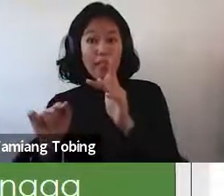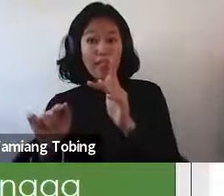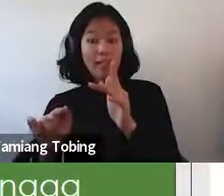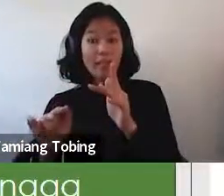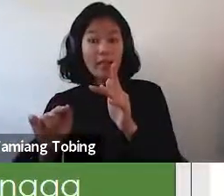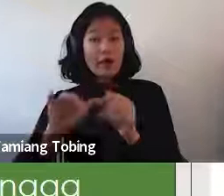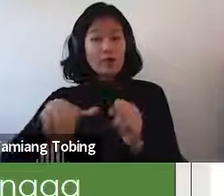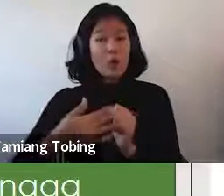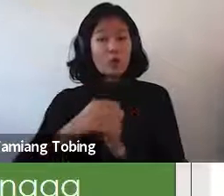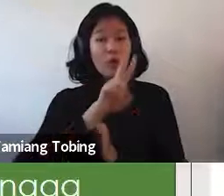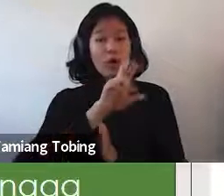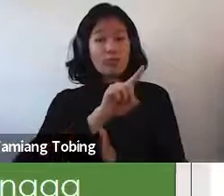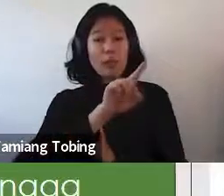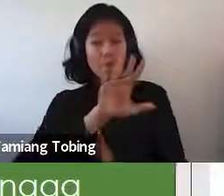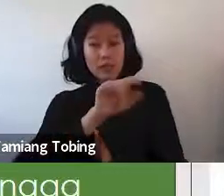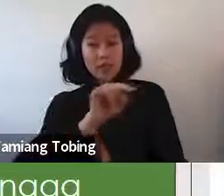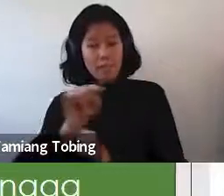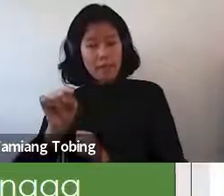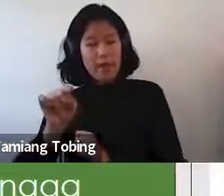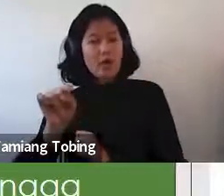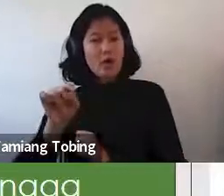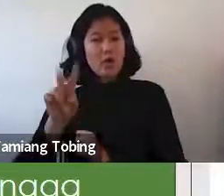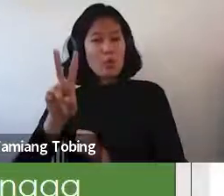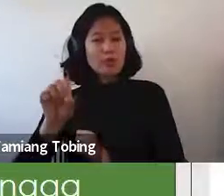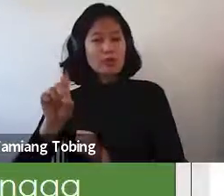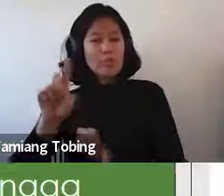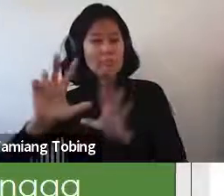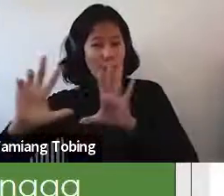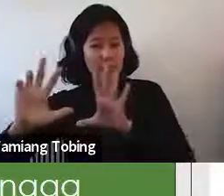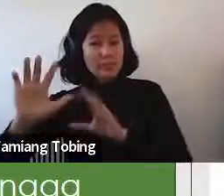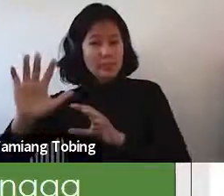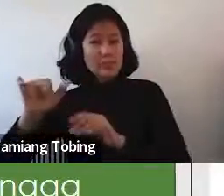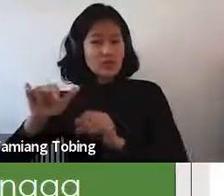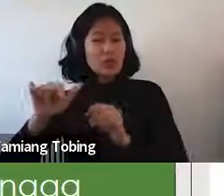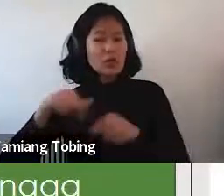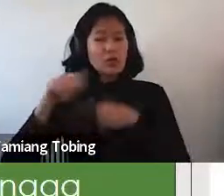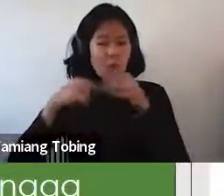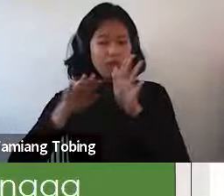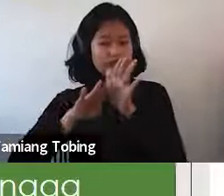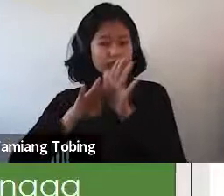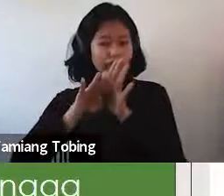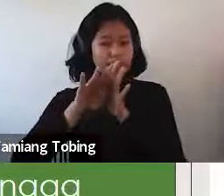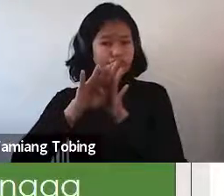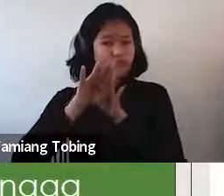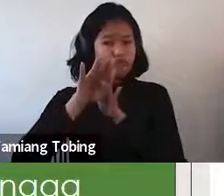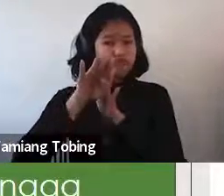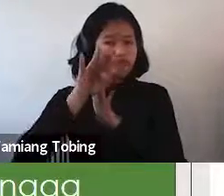dari tahun 2015 sampai tahun 2019 cenderung naik. Dan saya yakin ini